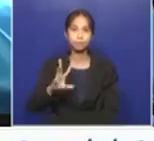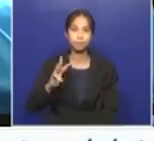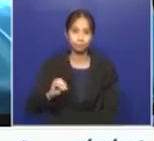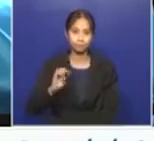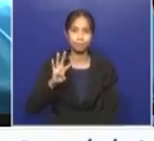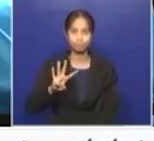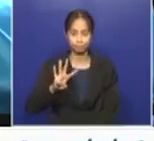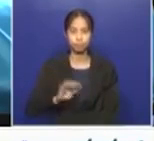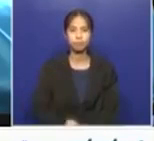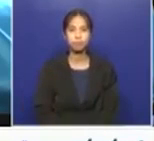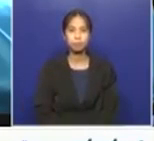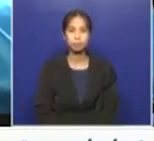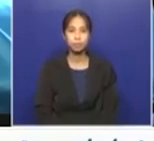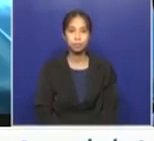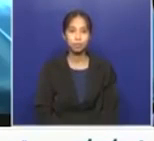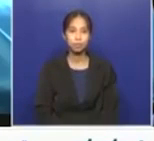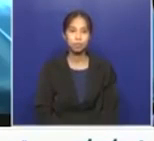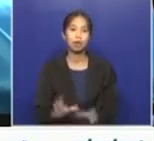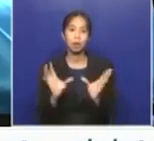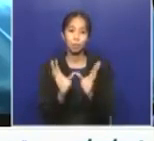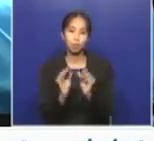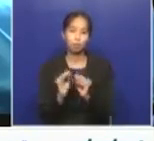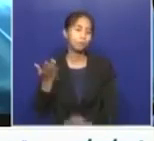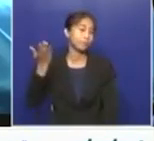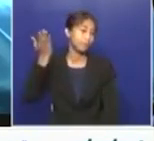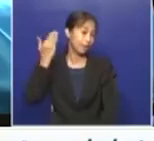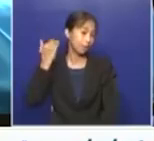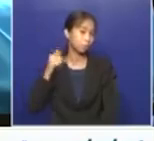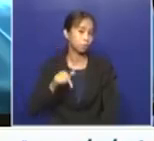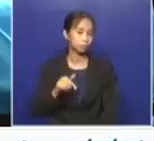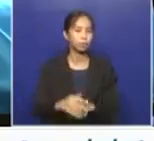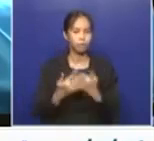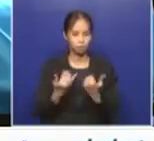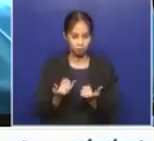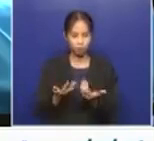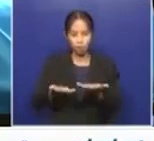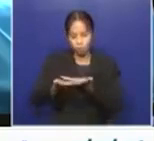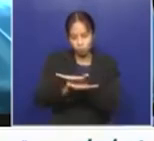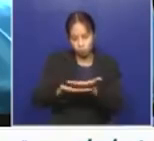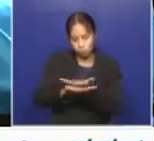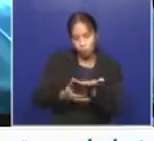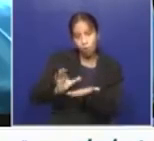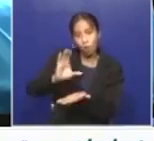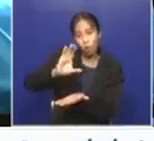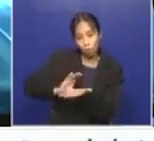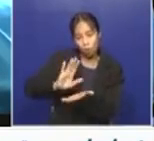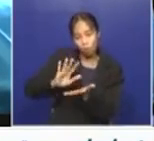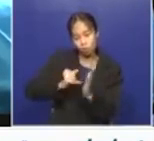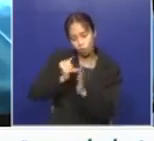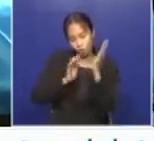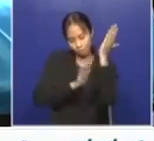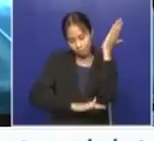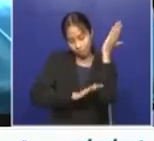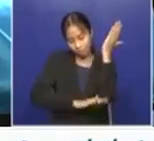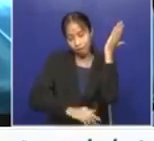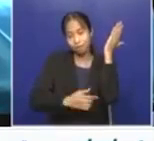ะครับในการประชุมครั้งที่ผ่านมามีการพิจารณางบประมาณของศูนย์อำนวยการจังหวัดชายแดนภาคใต้กับผม